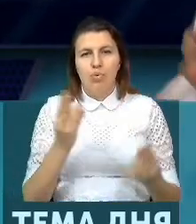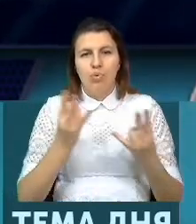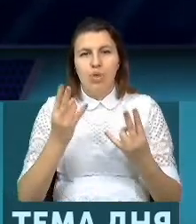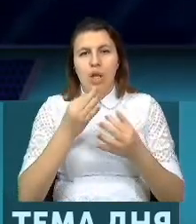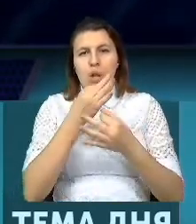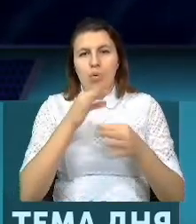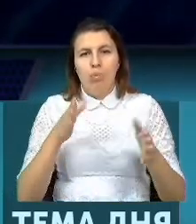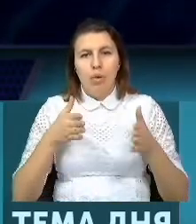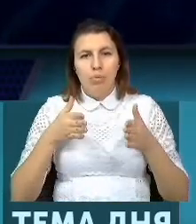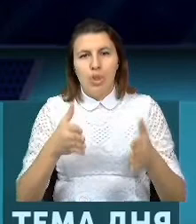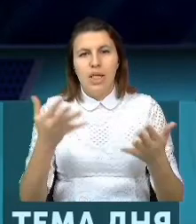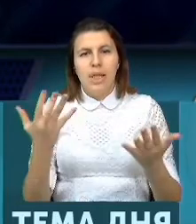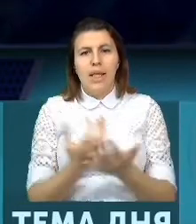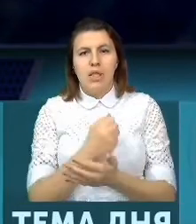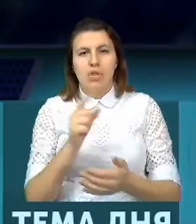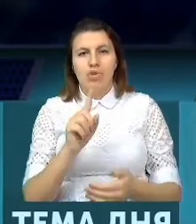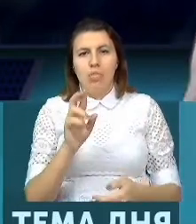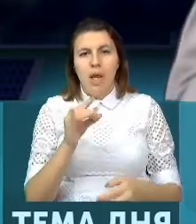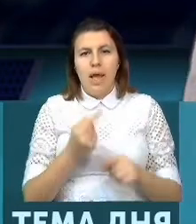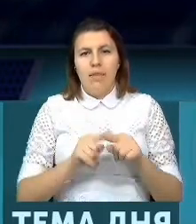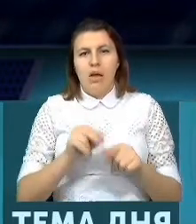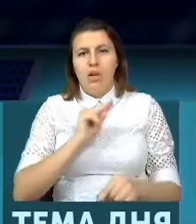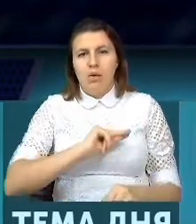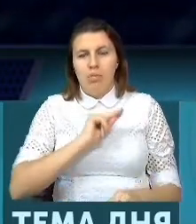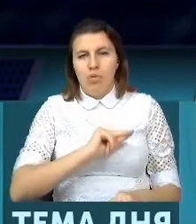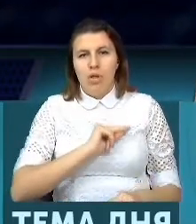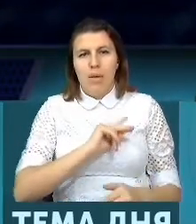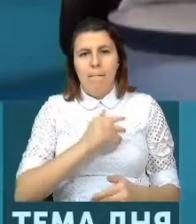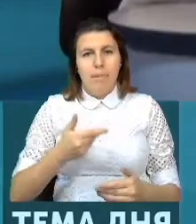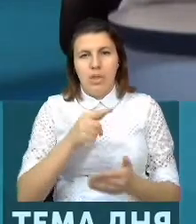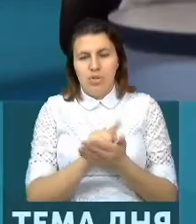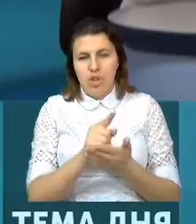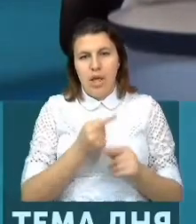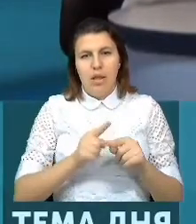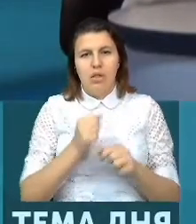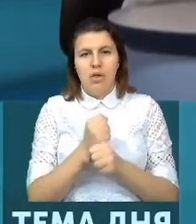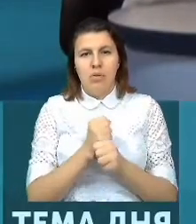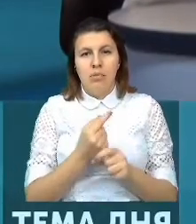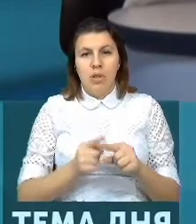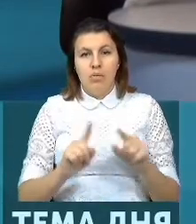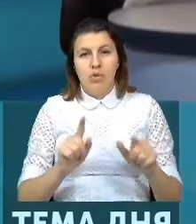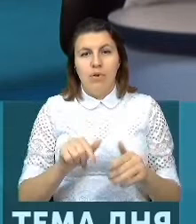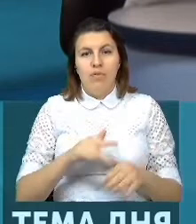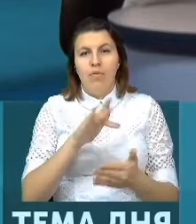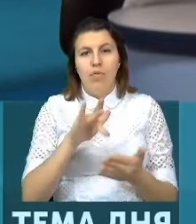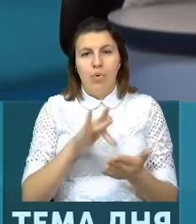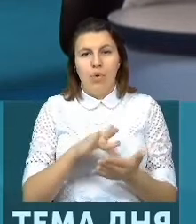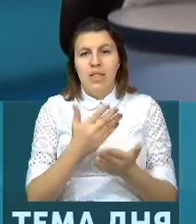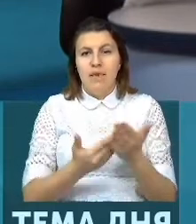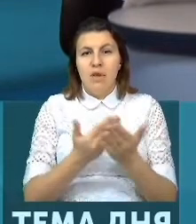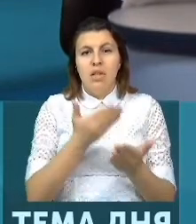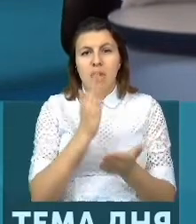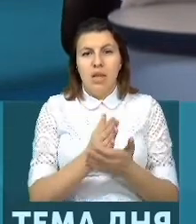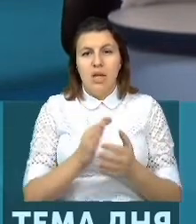пути найти, чтобы это работало. Мы должны это делать, потому что в горсовете есть юристы,